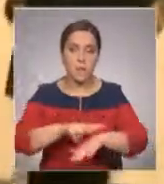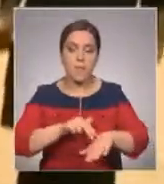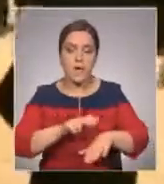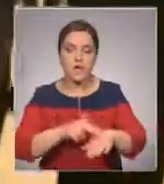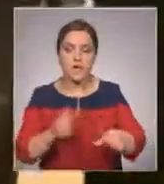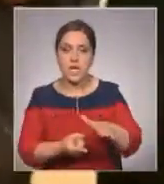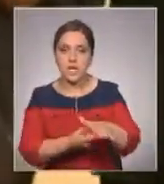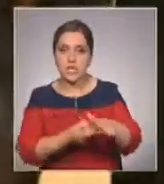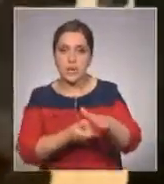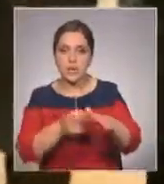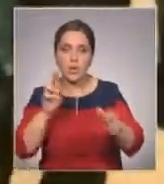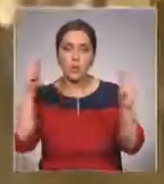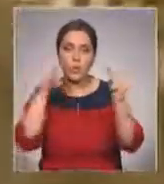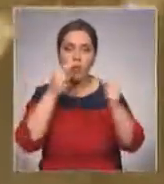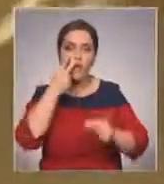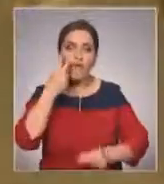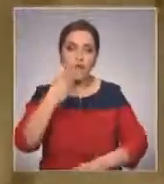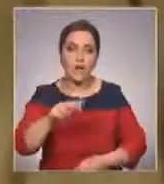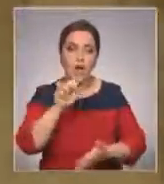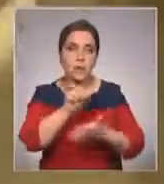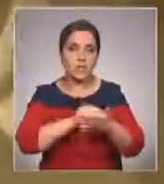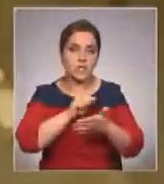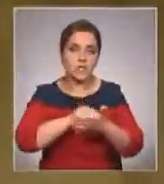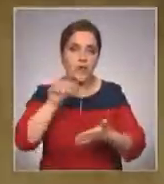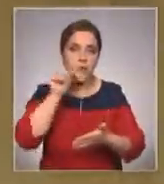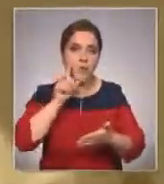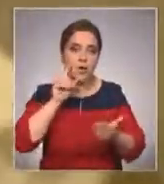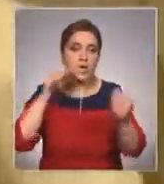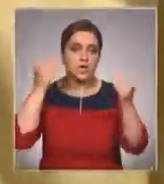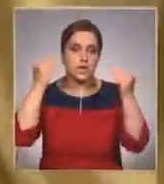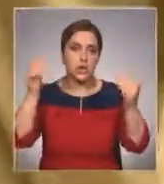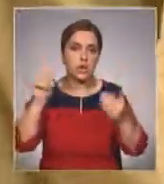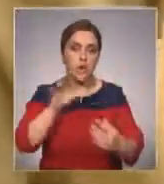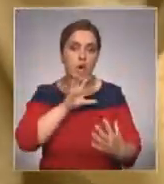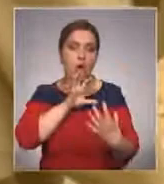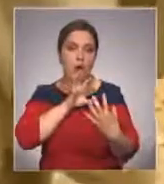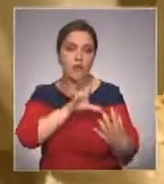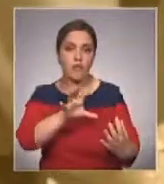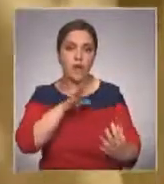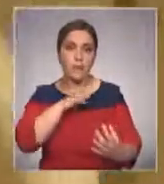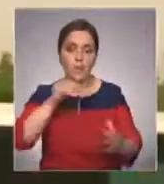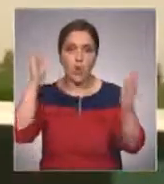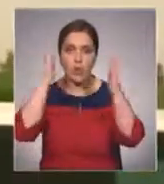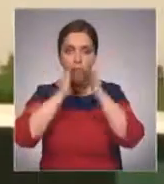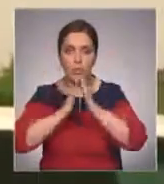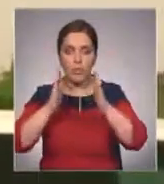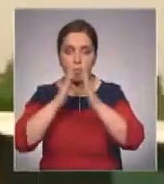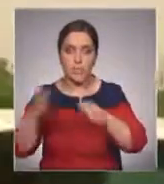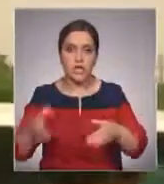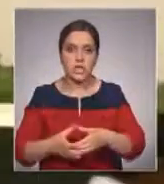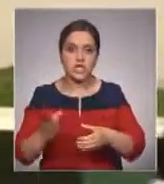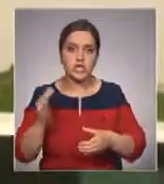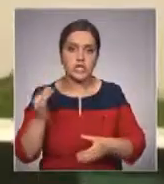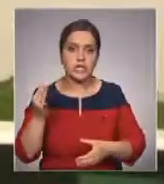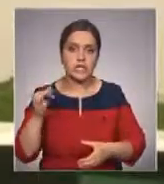допрашивают очевидцев. Мотивы преступления пока неизвестны. Сообщается, что пассажирский автобус перевозил мусульман-шиитов.